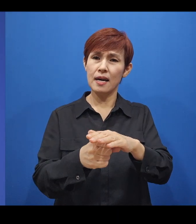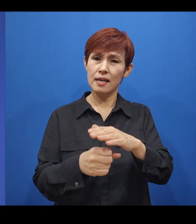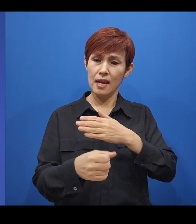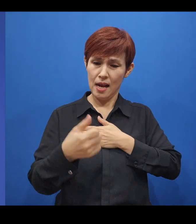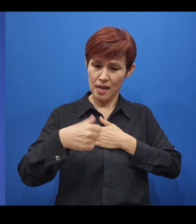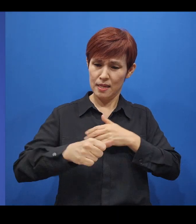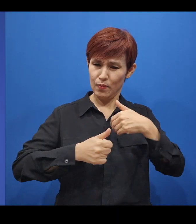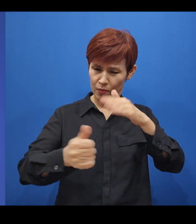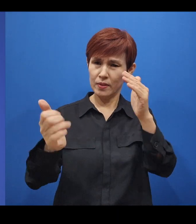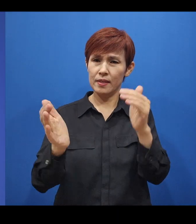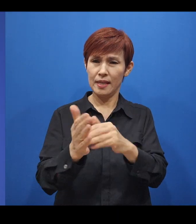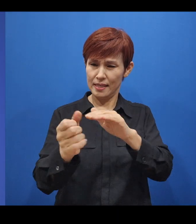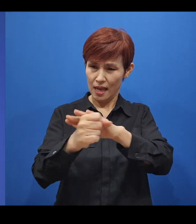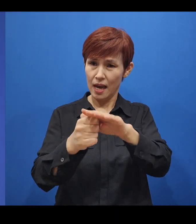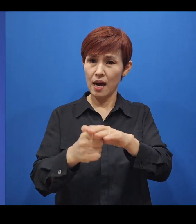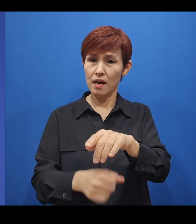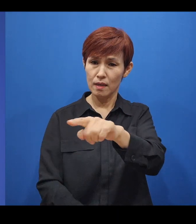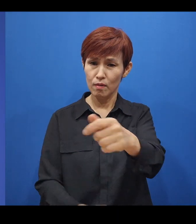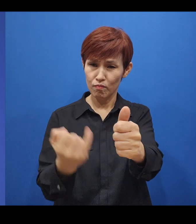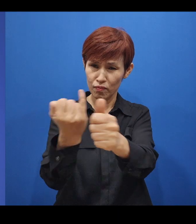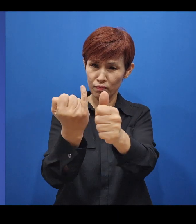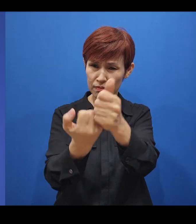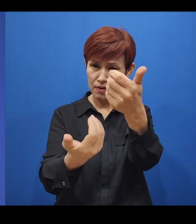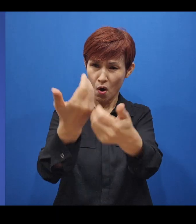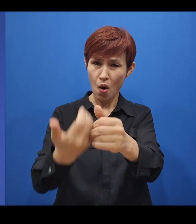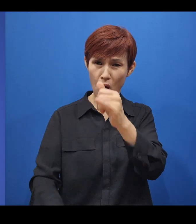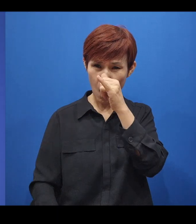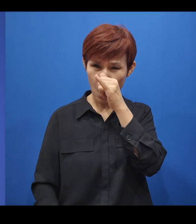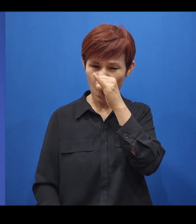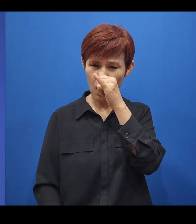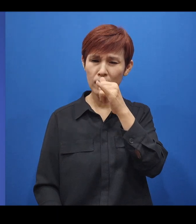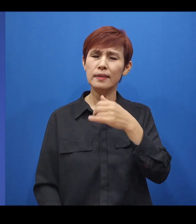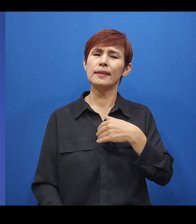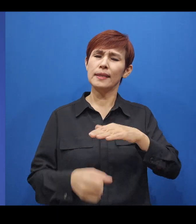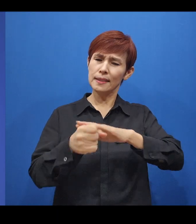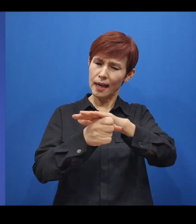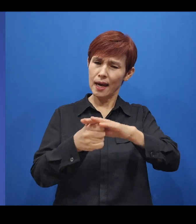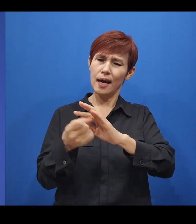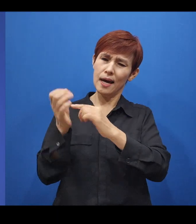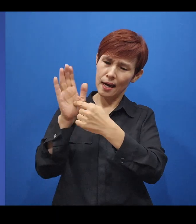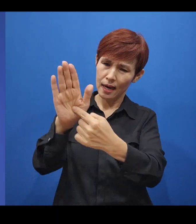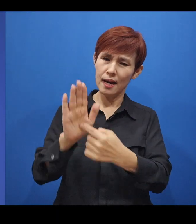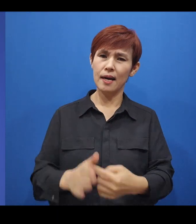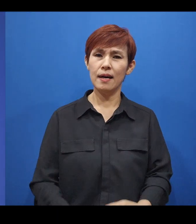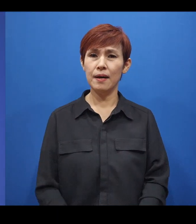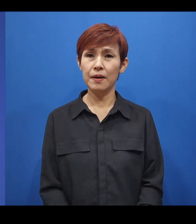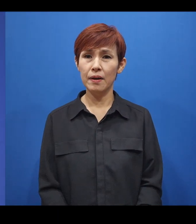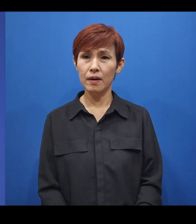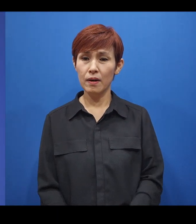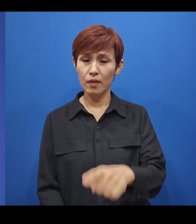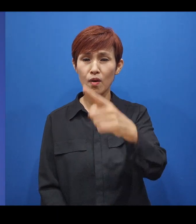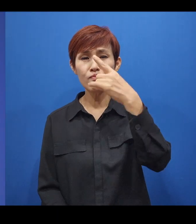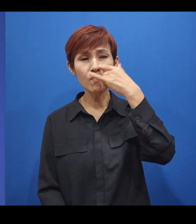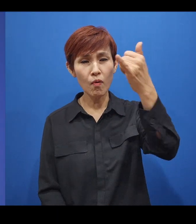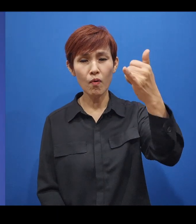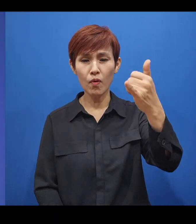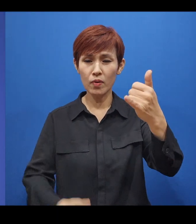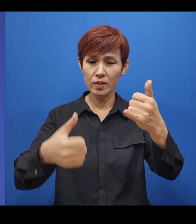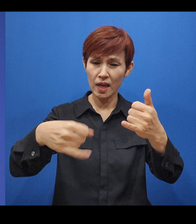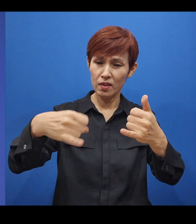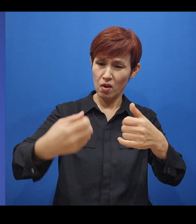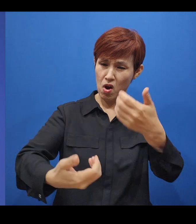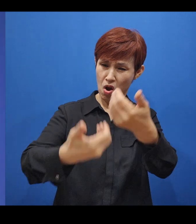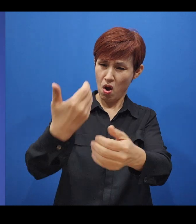있어. 너희 부부 지금 갈등하지? 사랑이 여기 있다고. 너희 부모, 너희 자녀들 지금